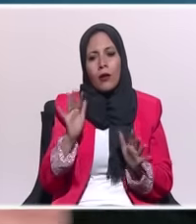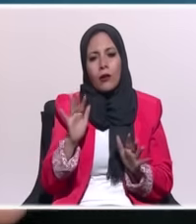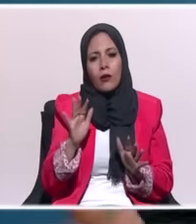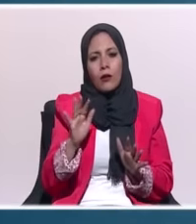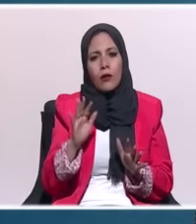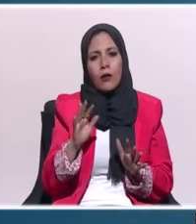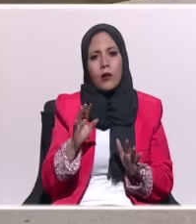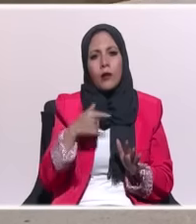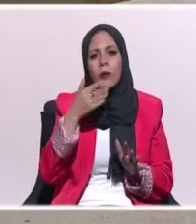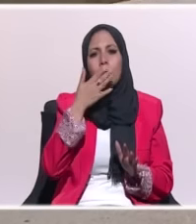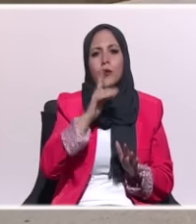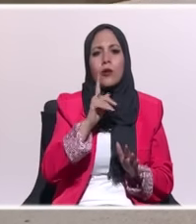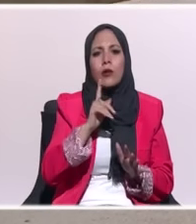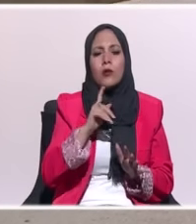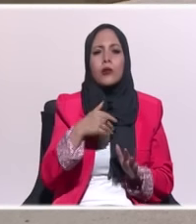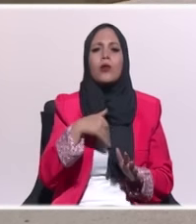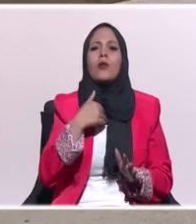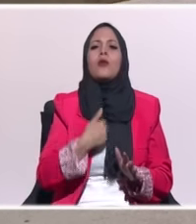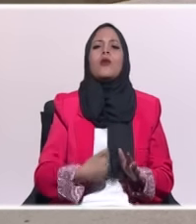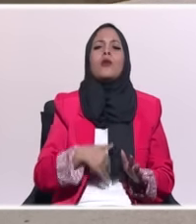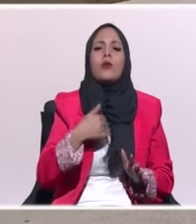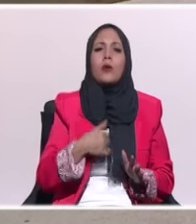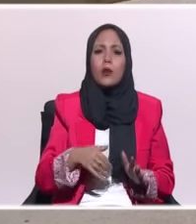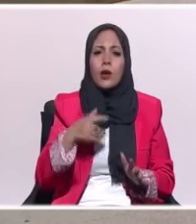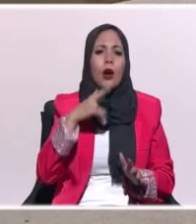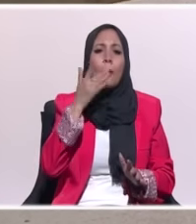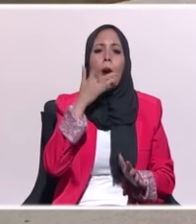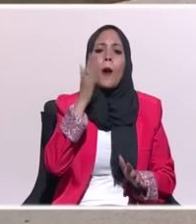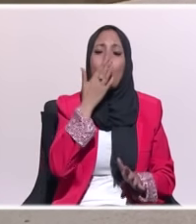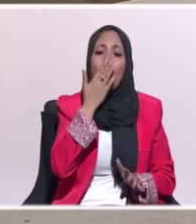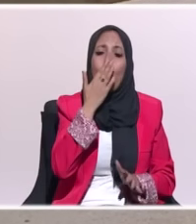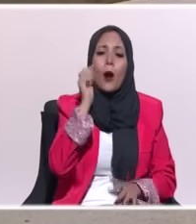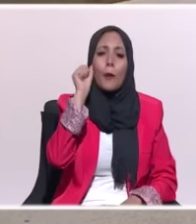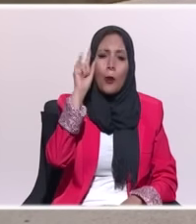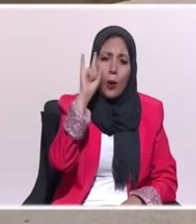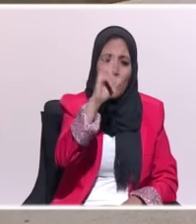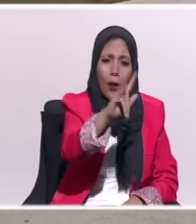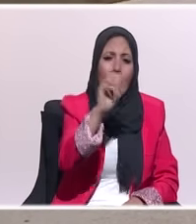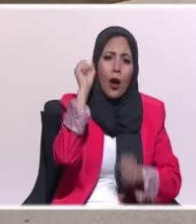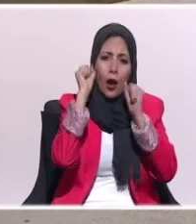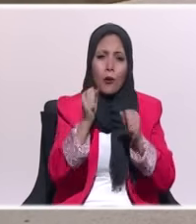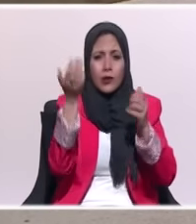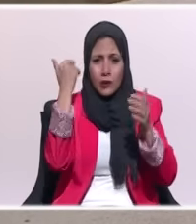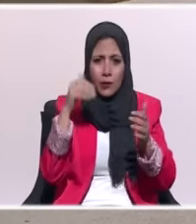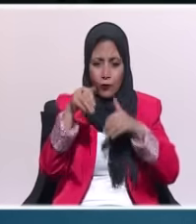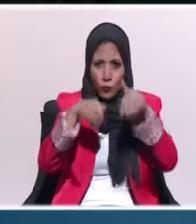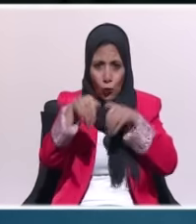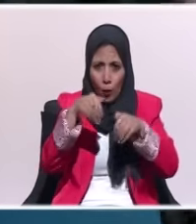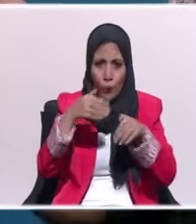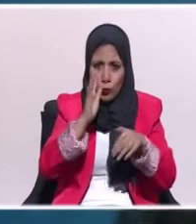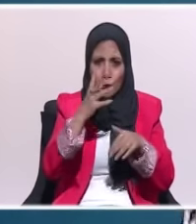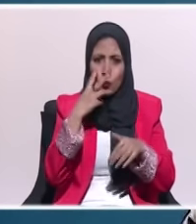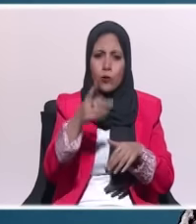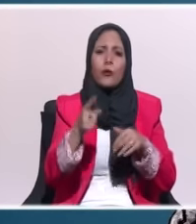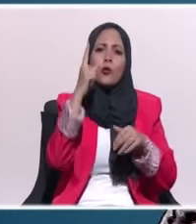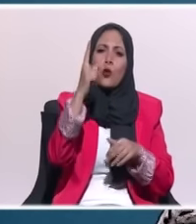روحه فيها. لا بابا ده قصه ثانيه. روحه. لا ده بابا ده قصه ثانيه. لما تزعل من حد او تعمل تروح القرافه وتقعد بالليل، نروح